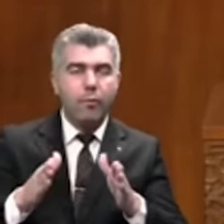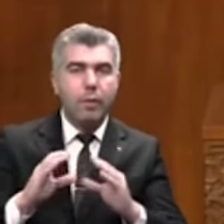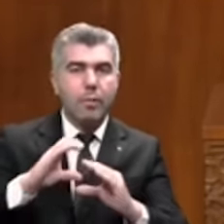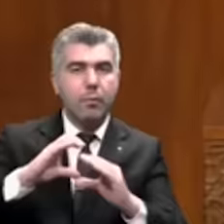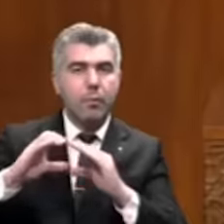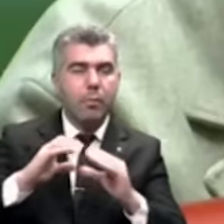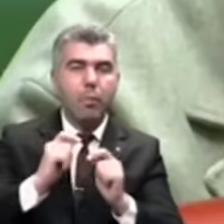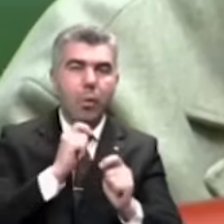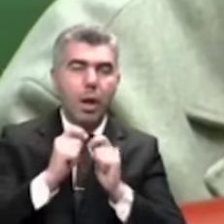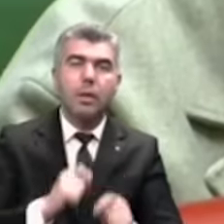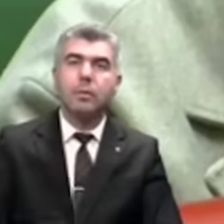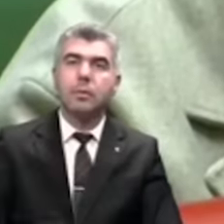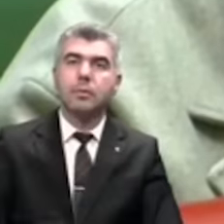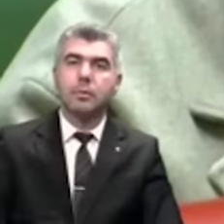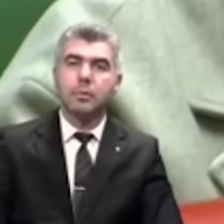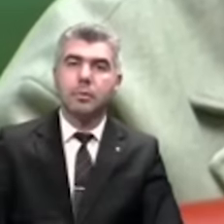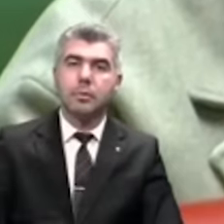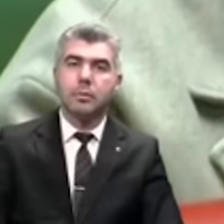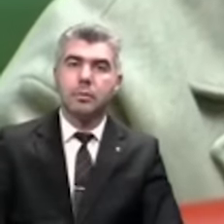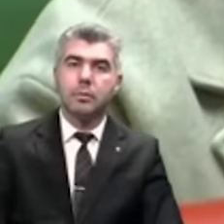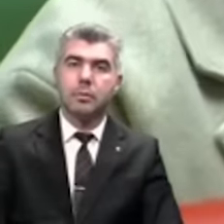وقلنا غادي نمشيو باش نديروا